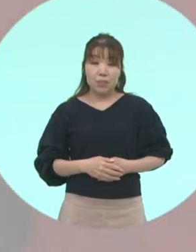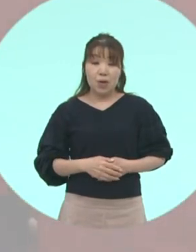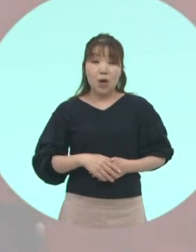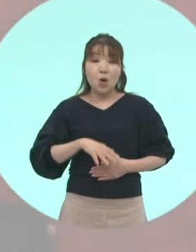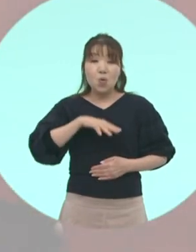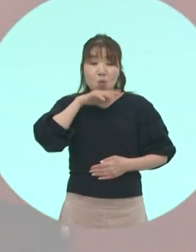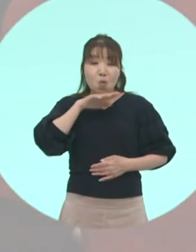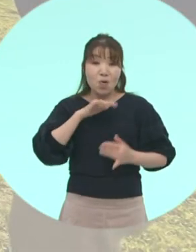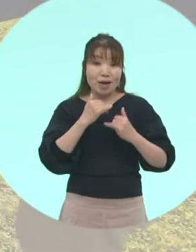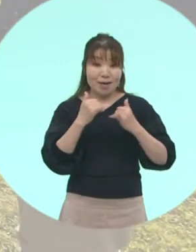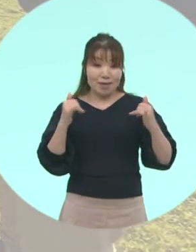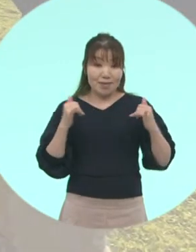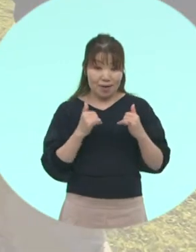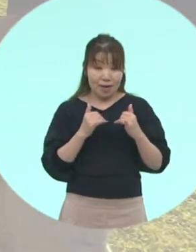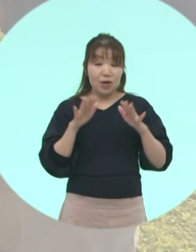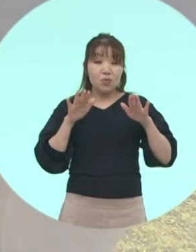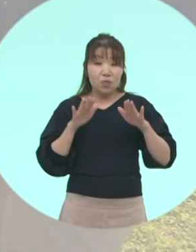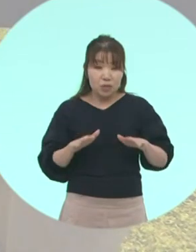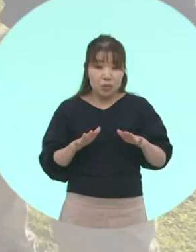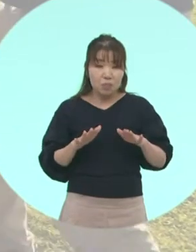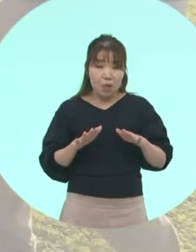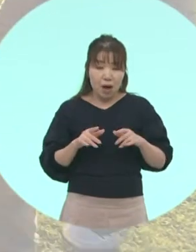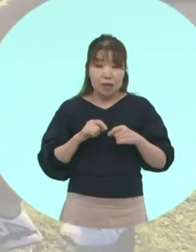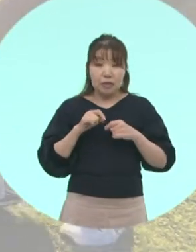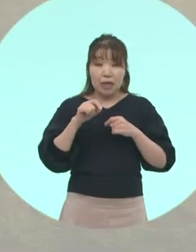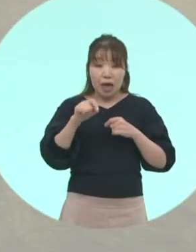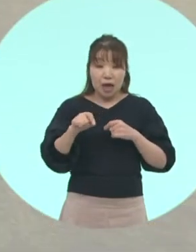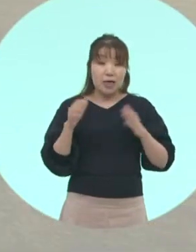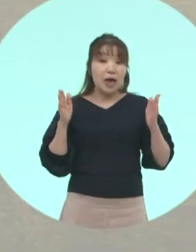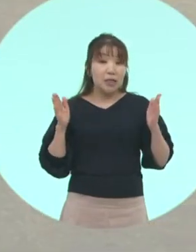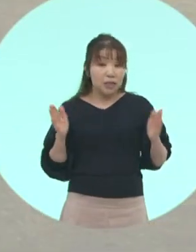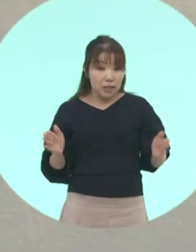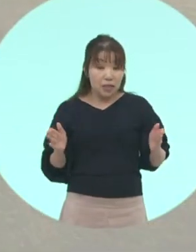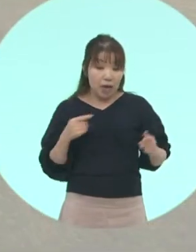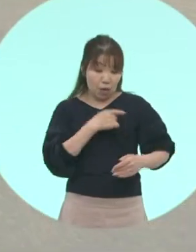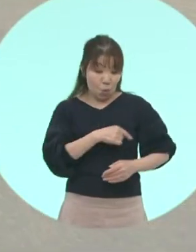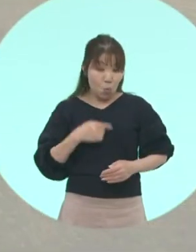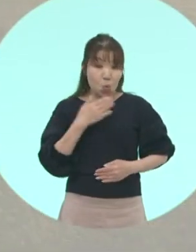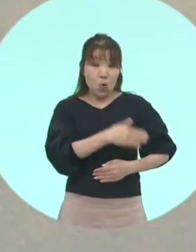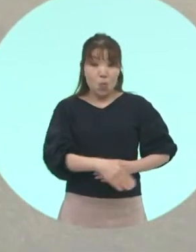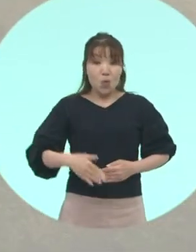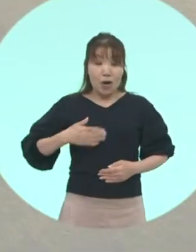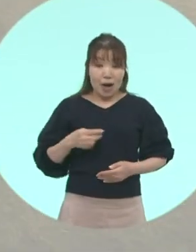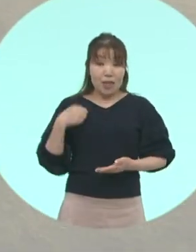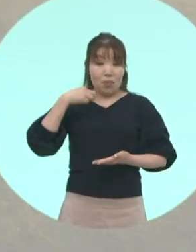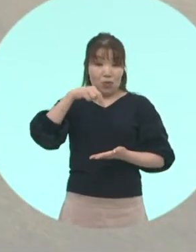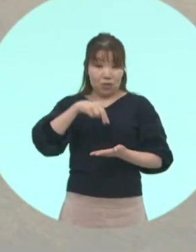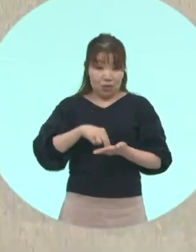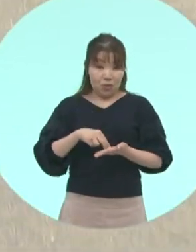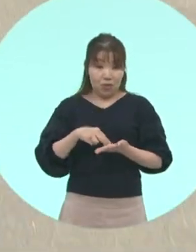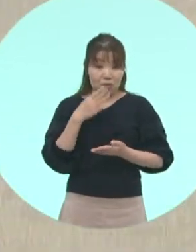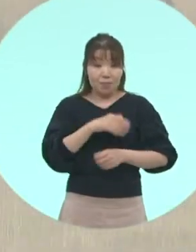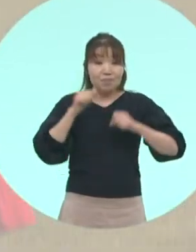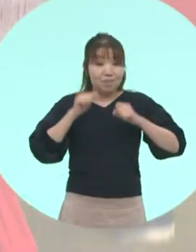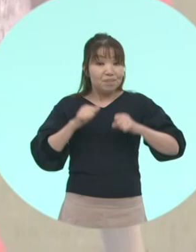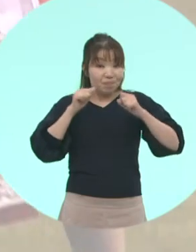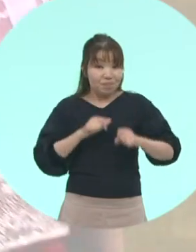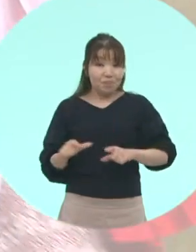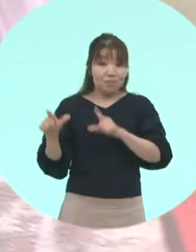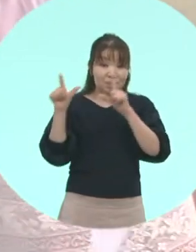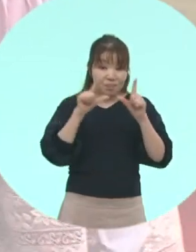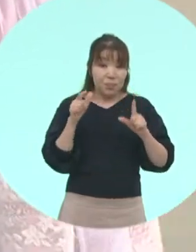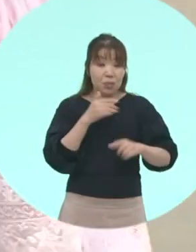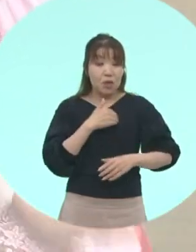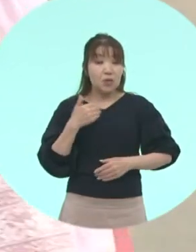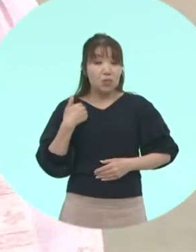高齢化社会の今、いかに長い期間心身ともに自立し健康的に生活することができ